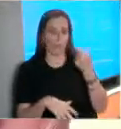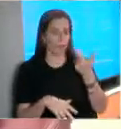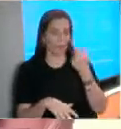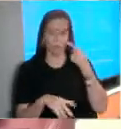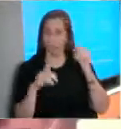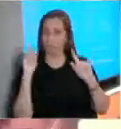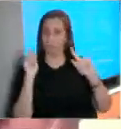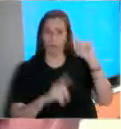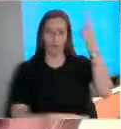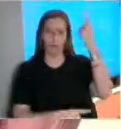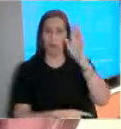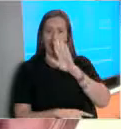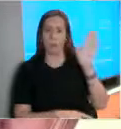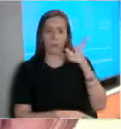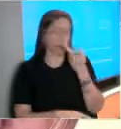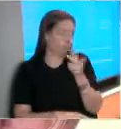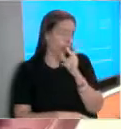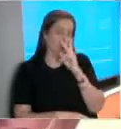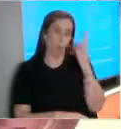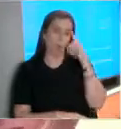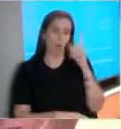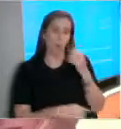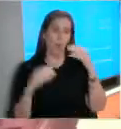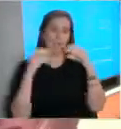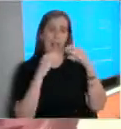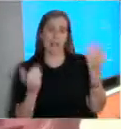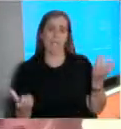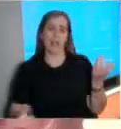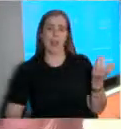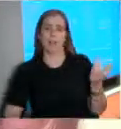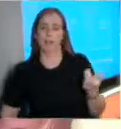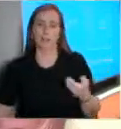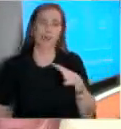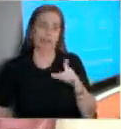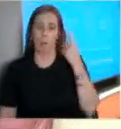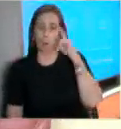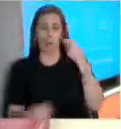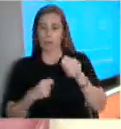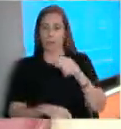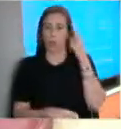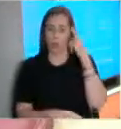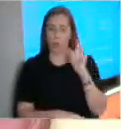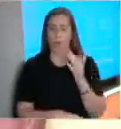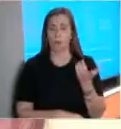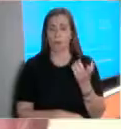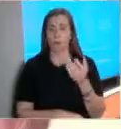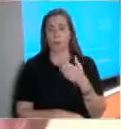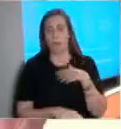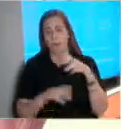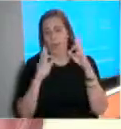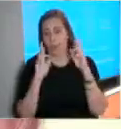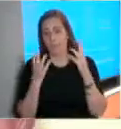טסים לשמיים, וביבי לא רואה, הוא לא יודע כמה עולה פלאפל אפילו. גם הם לא יודעים, חברי הכנסת, אני רק